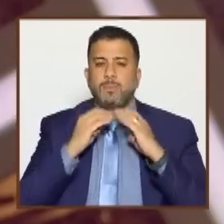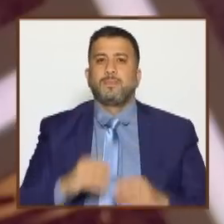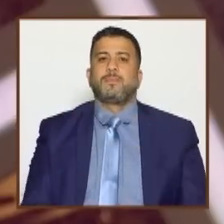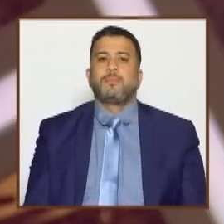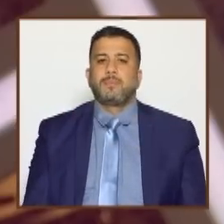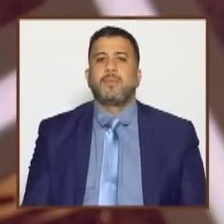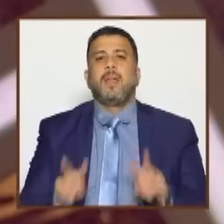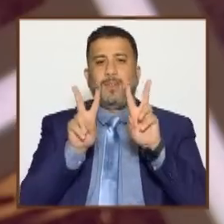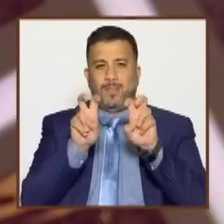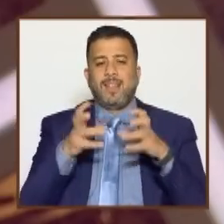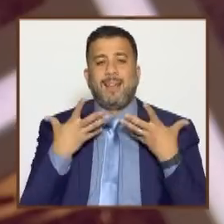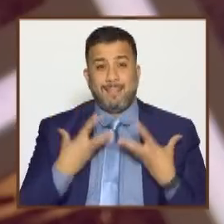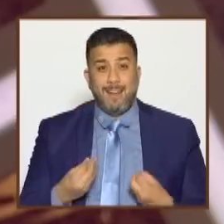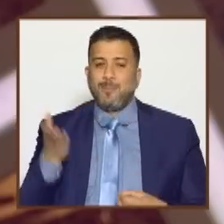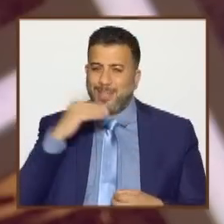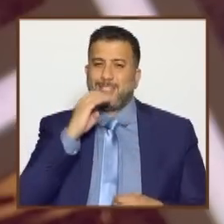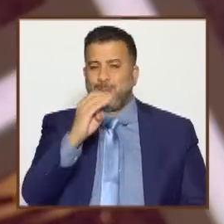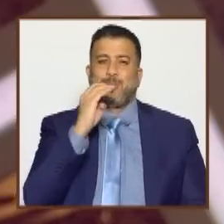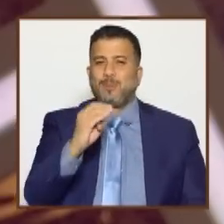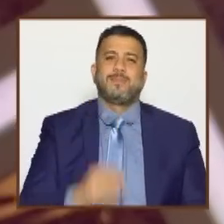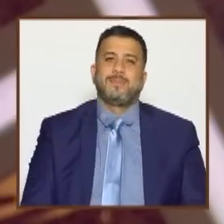طيب نأخذ فاصل قصير ونعود إليكم بحول الله.